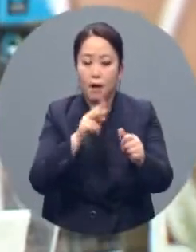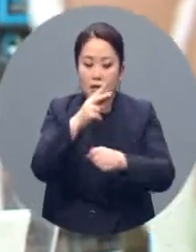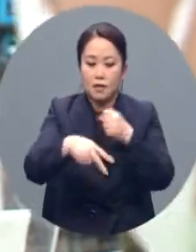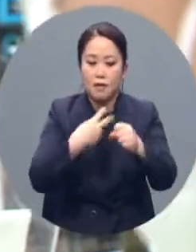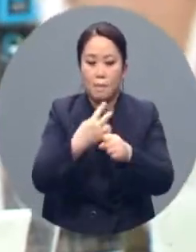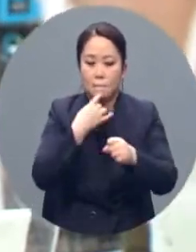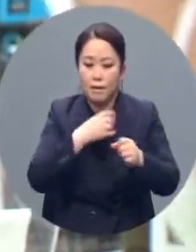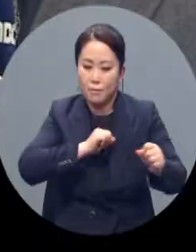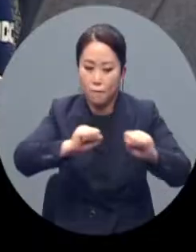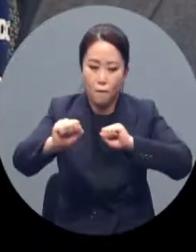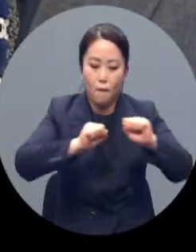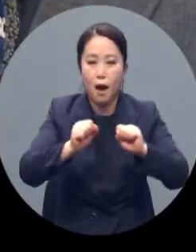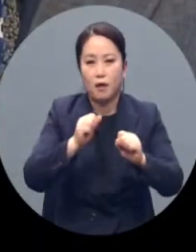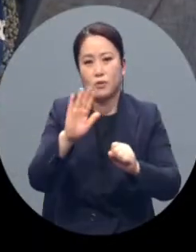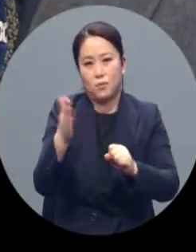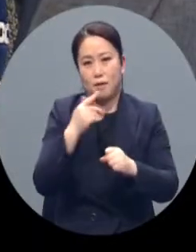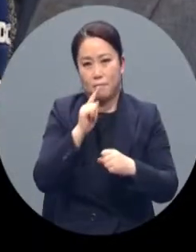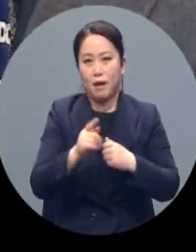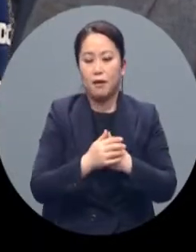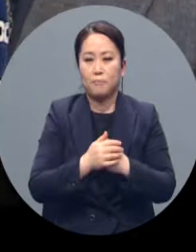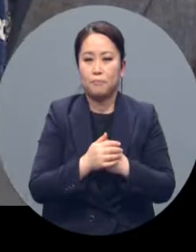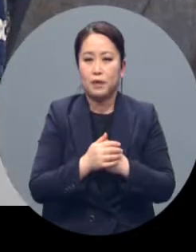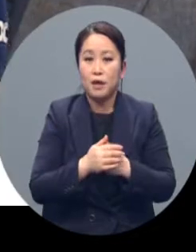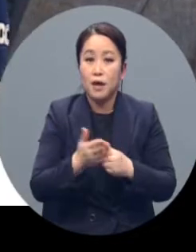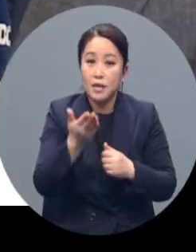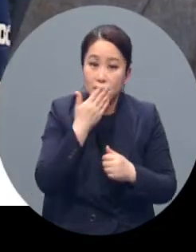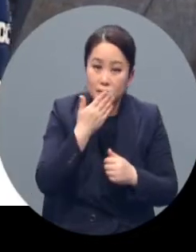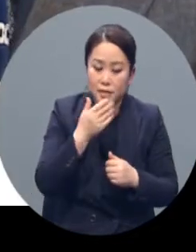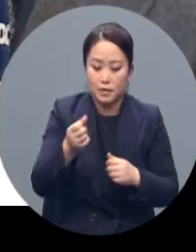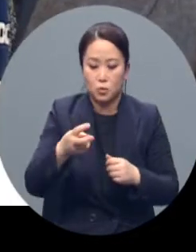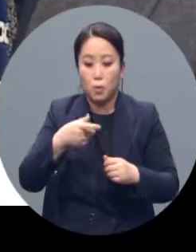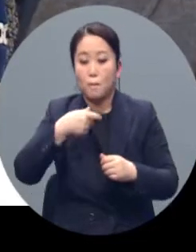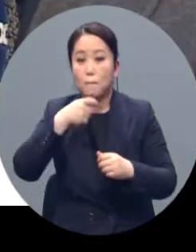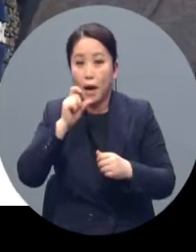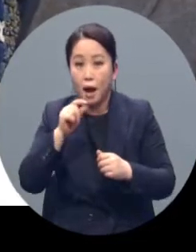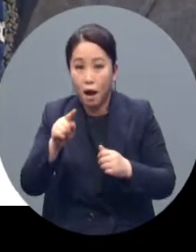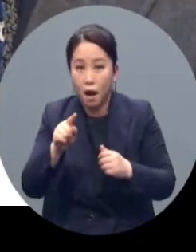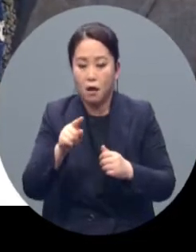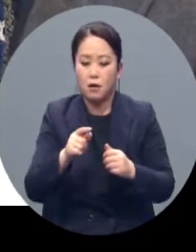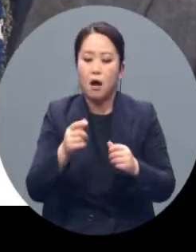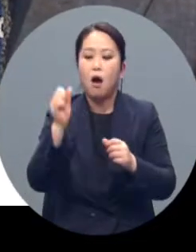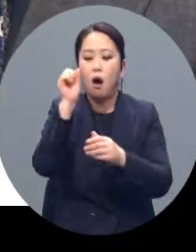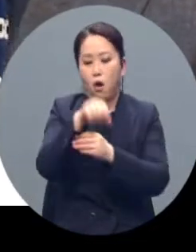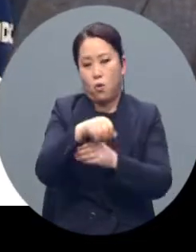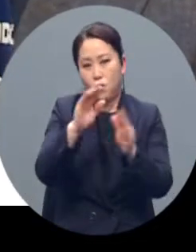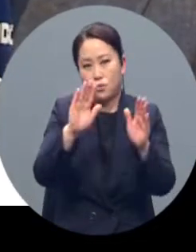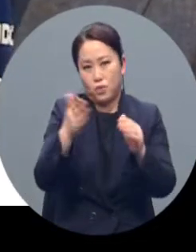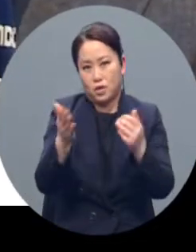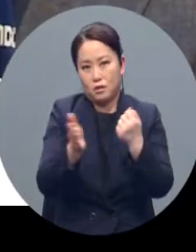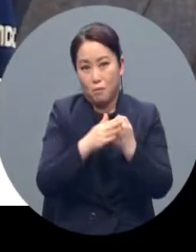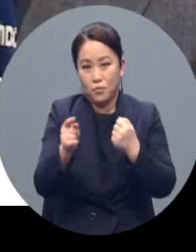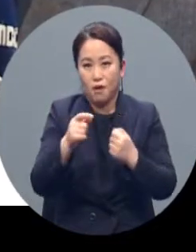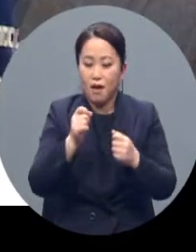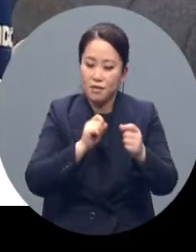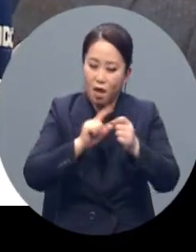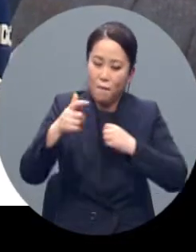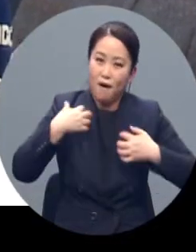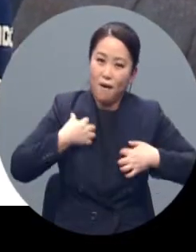반기고 있습니다. 시식, 시음 이런 일정 부분들이 허용되면서 대체적으로 반기는